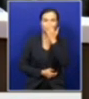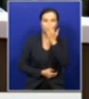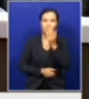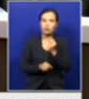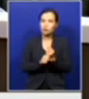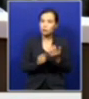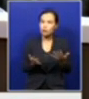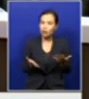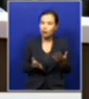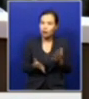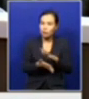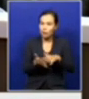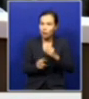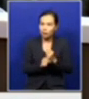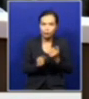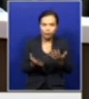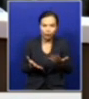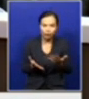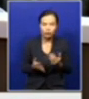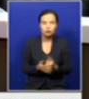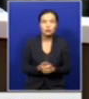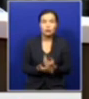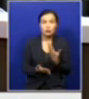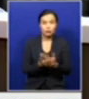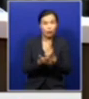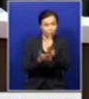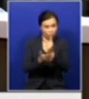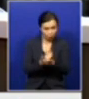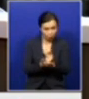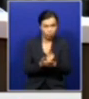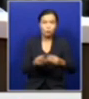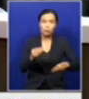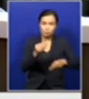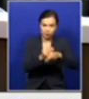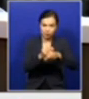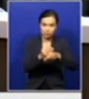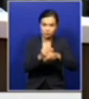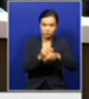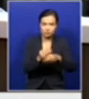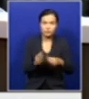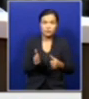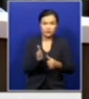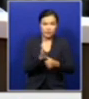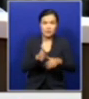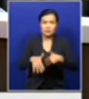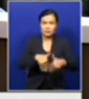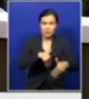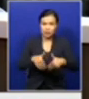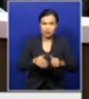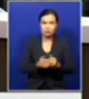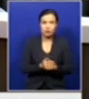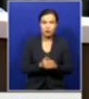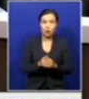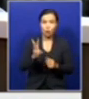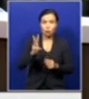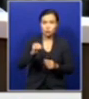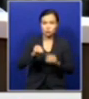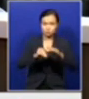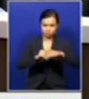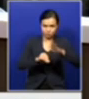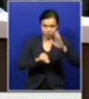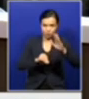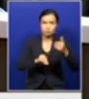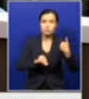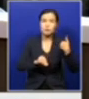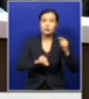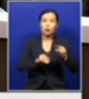างไรต่อไปคะถ้าจะต้องกู้เงินเพิ่มหนี้สาธารณะของไทยก็ต้องพุ่งสูงกว่า 60% ของ GDP แล้วก็ต้อง